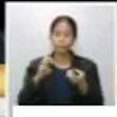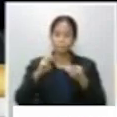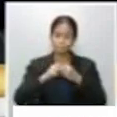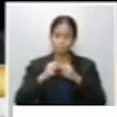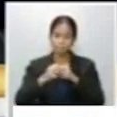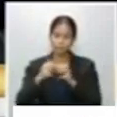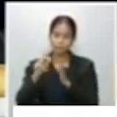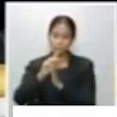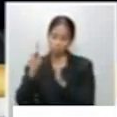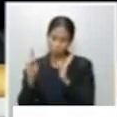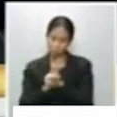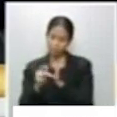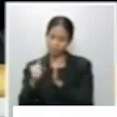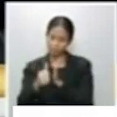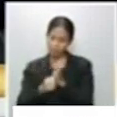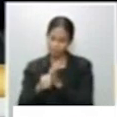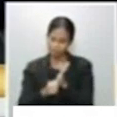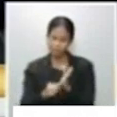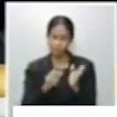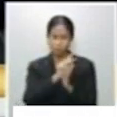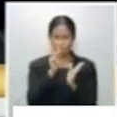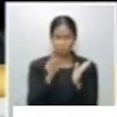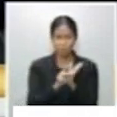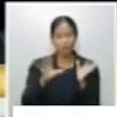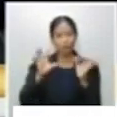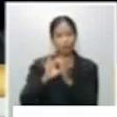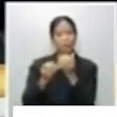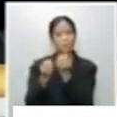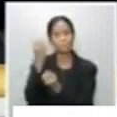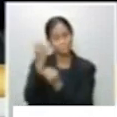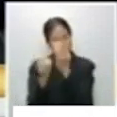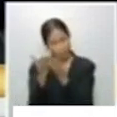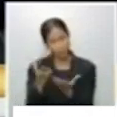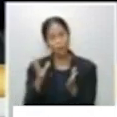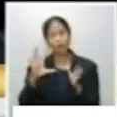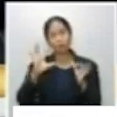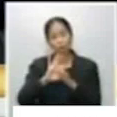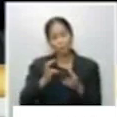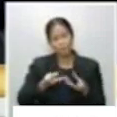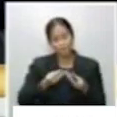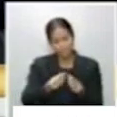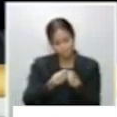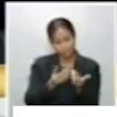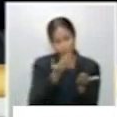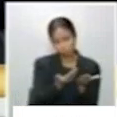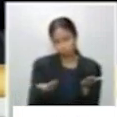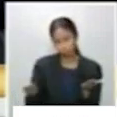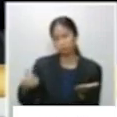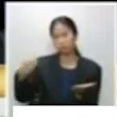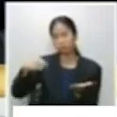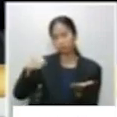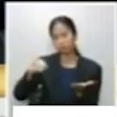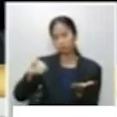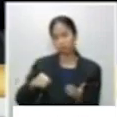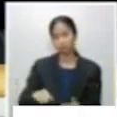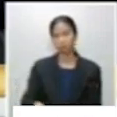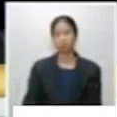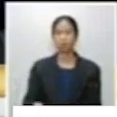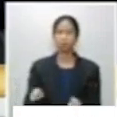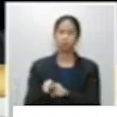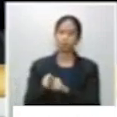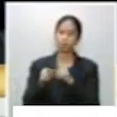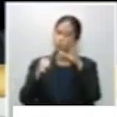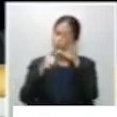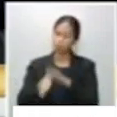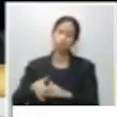าย10กว่าฉบับเกี่ยวกับป่าไม้เกี่ยวกับที่ดินอย่าเอาเปรียบชาวบ้านท่